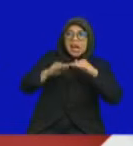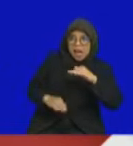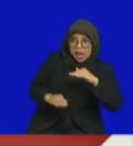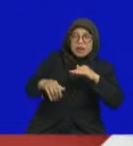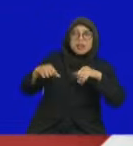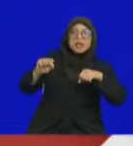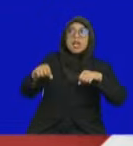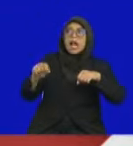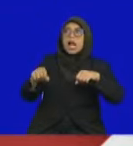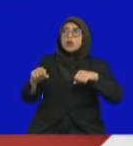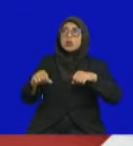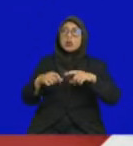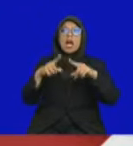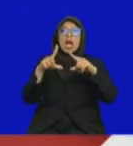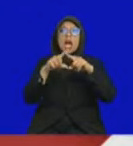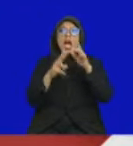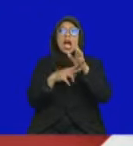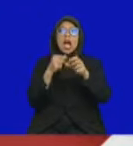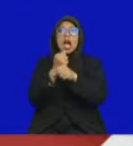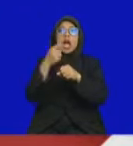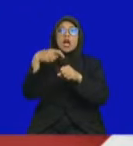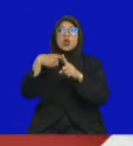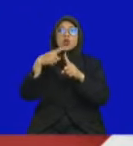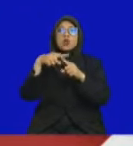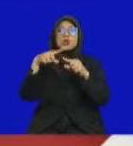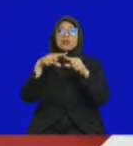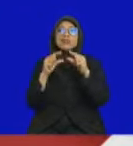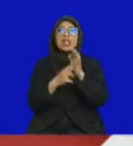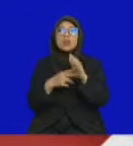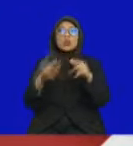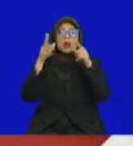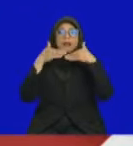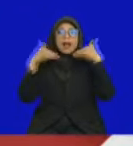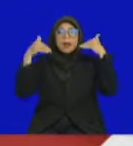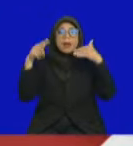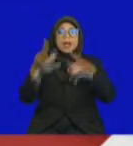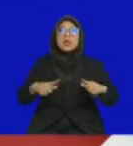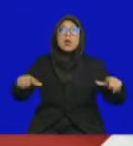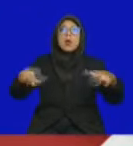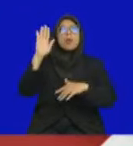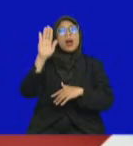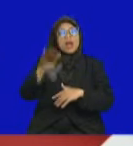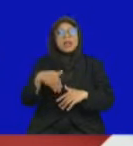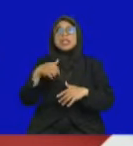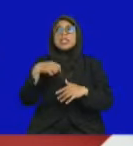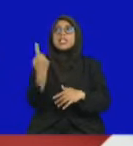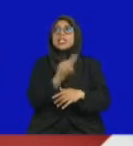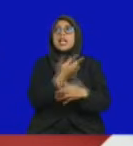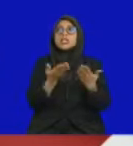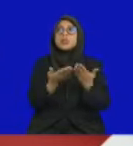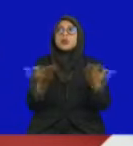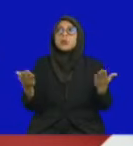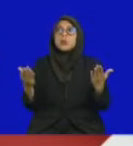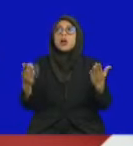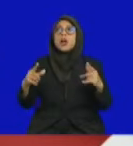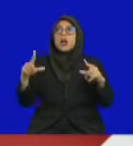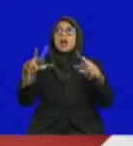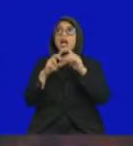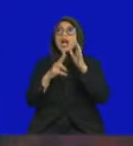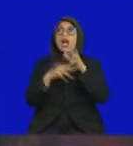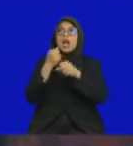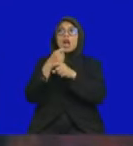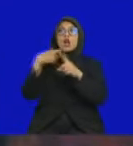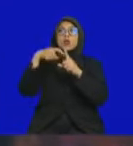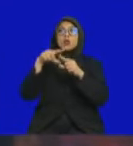angkutan untuk bisa lebih ramah lingkungan karena itu Mari kita semua menggunak angkutan waktu